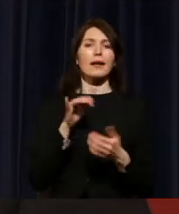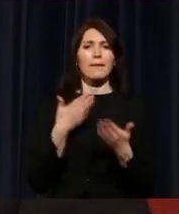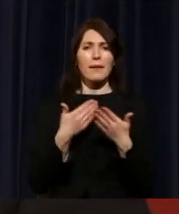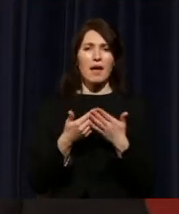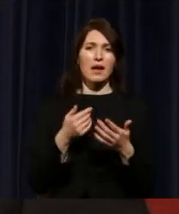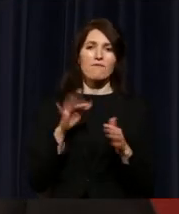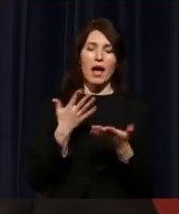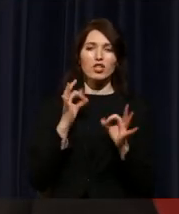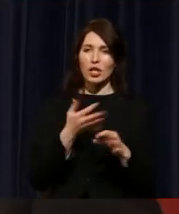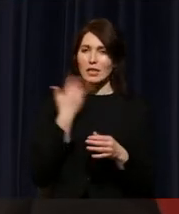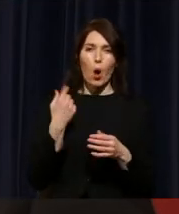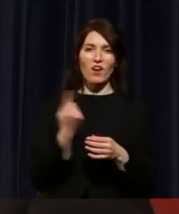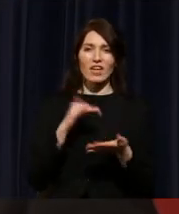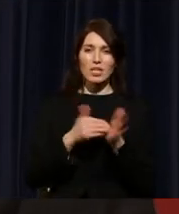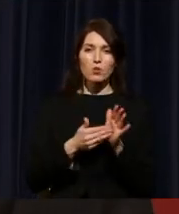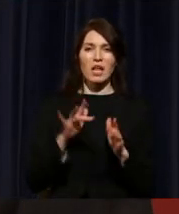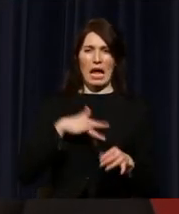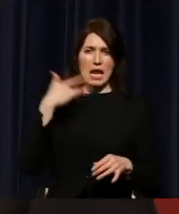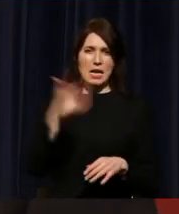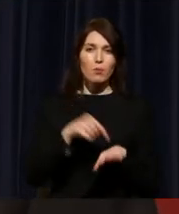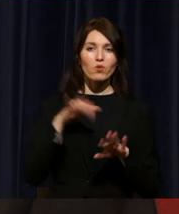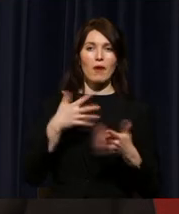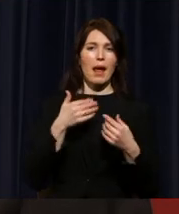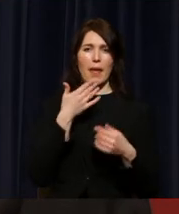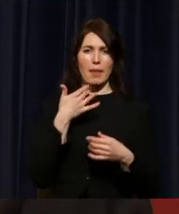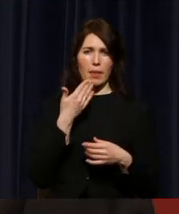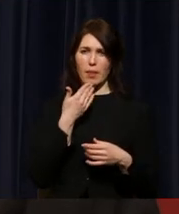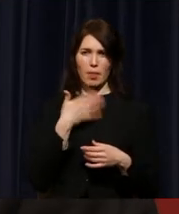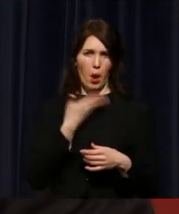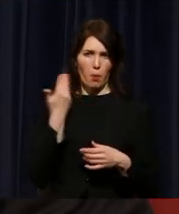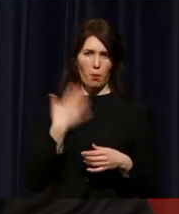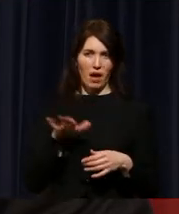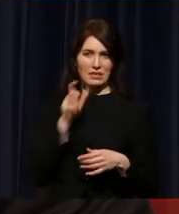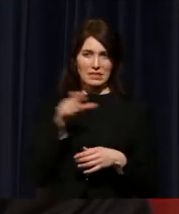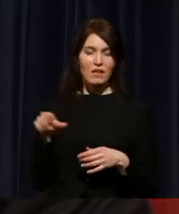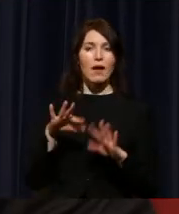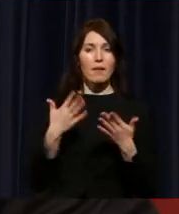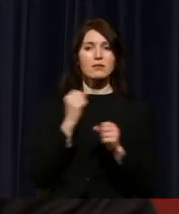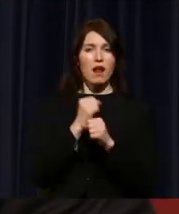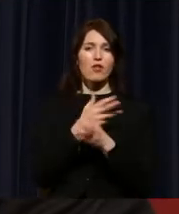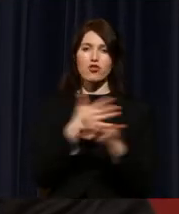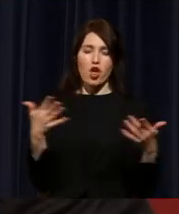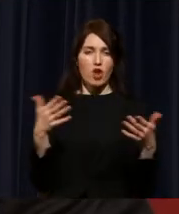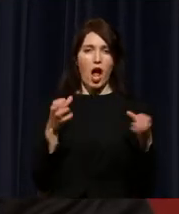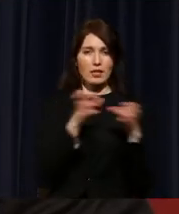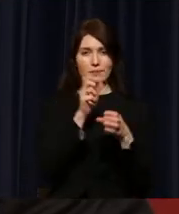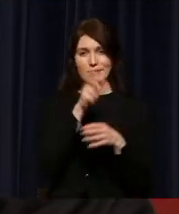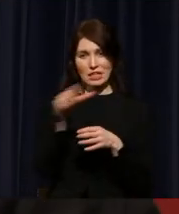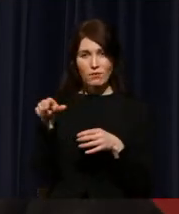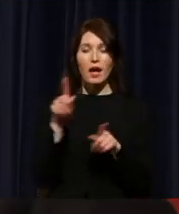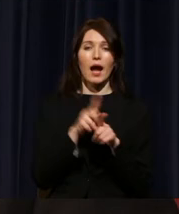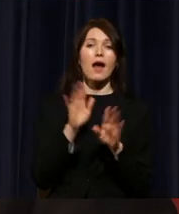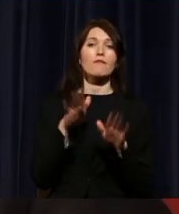kādu riebumu vai nepatiku pret cilvēku. Tam, protams, arī sociālais darbinieks strādā ar dažādām mēķu grupām, un šeit var būt, teiksim,